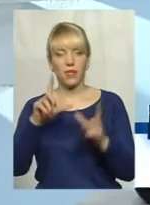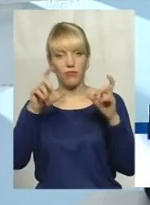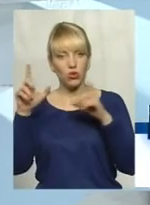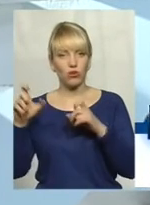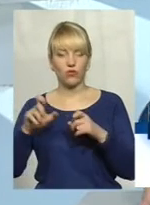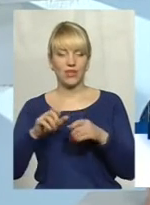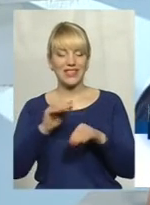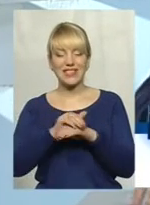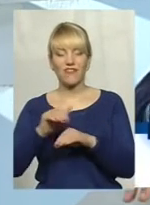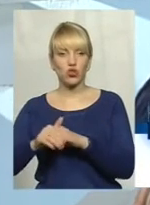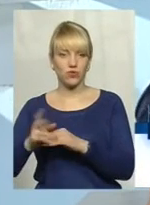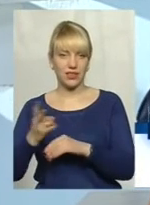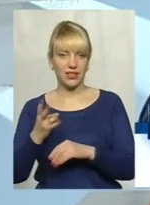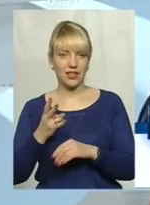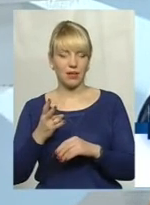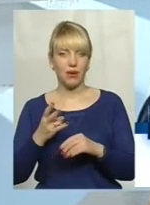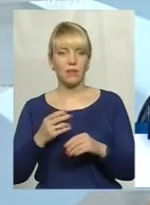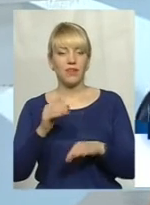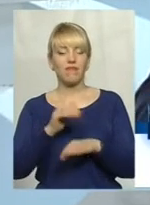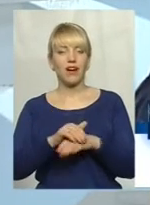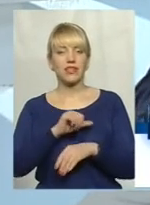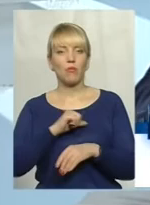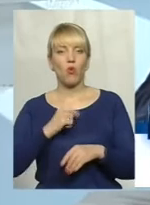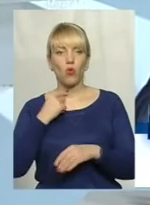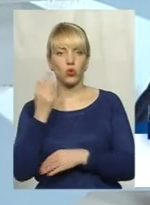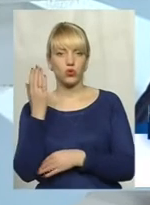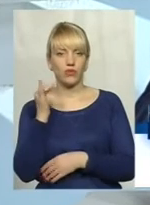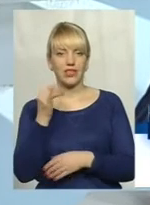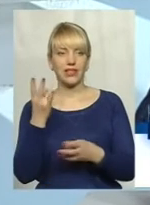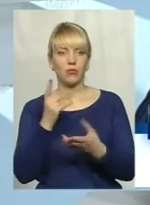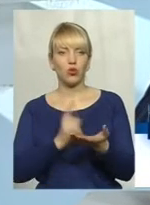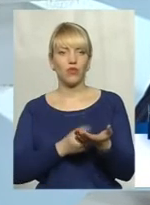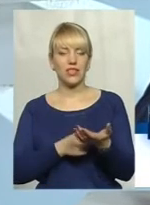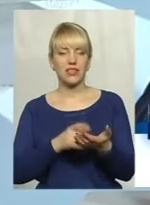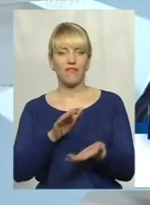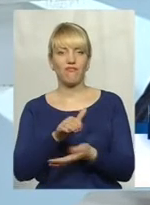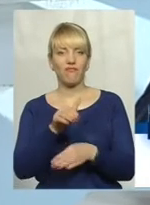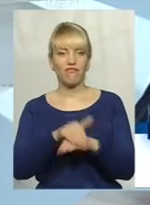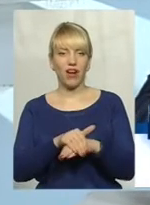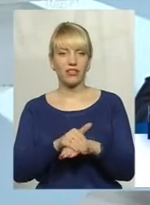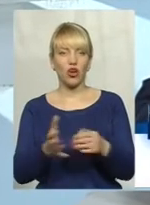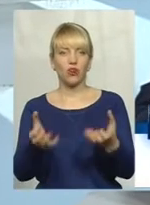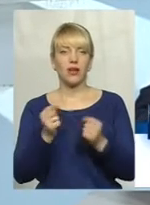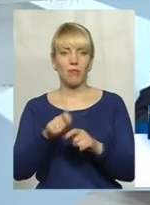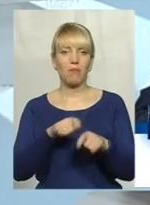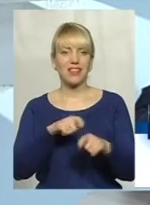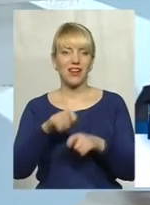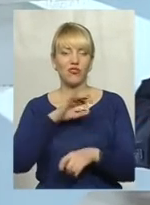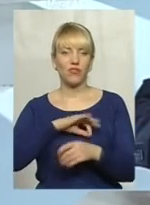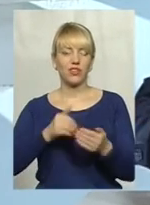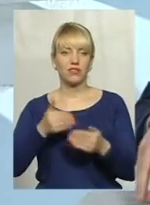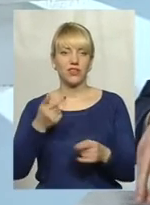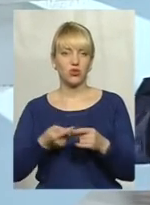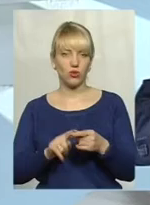зафотографувати, зафіксувати. Тобто потрібно зафіксувати сам факт голосування і потрібно довести факт отримання матеріальної вигоди від цього.